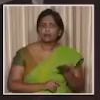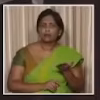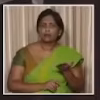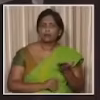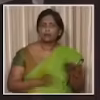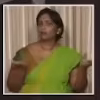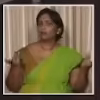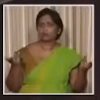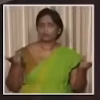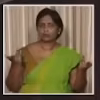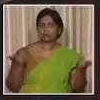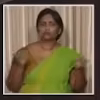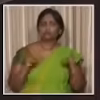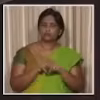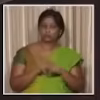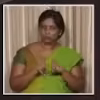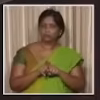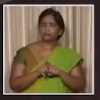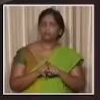වෙන මොනවද ආයේ? ඉතින් ඒ නිසා